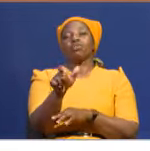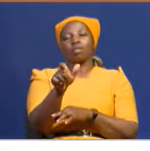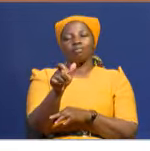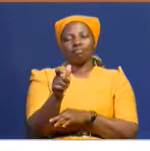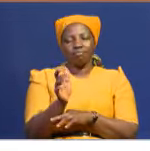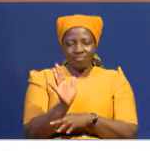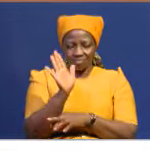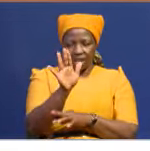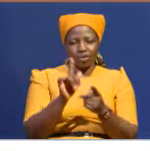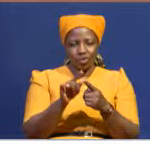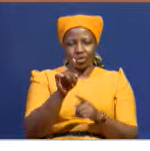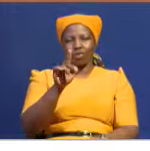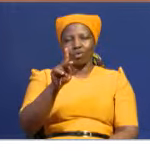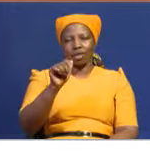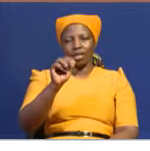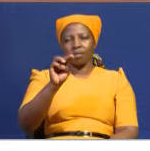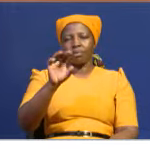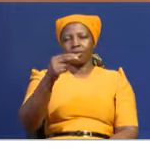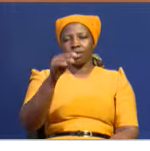Kamche Menza.